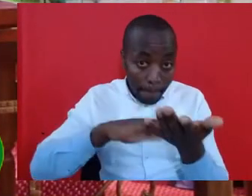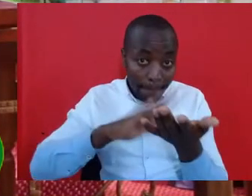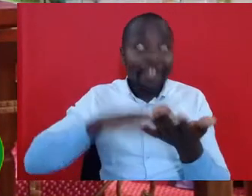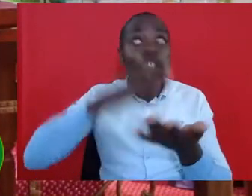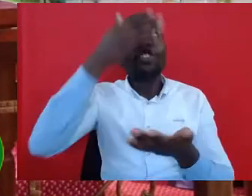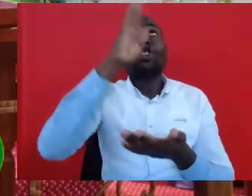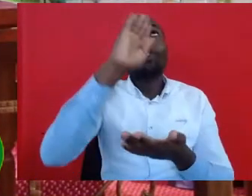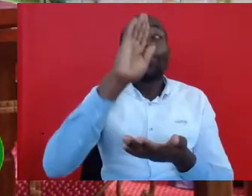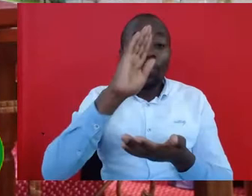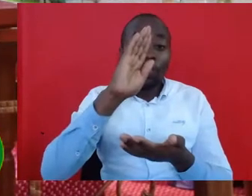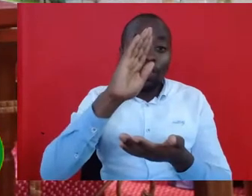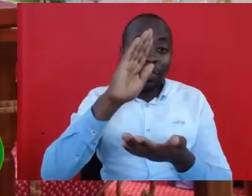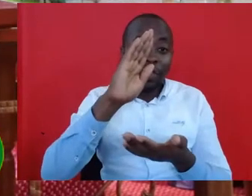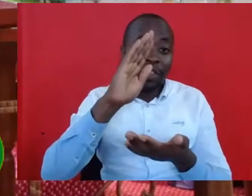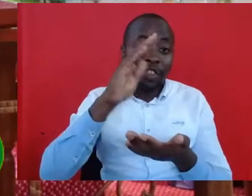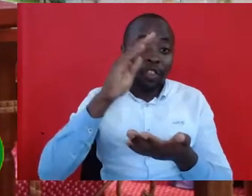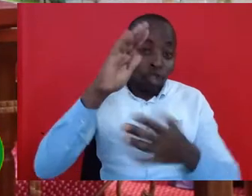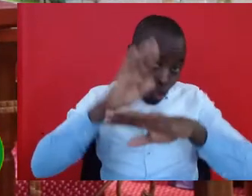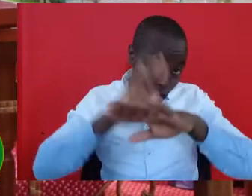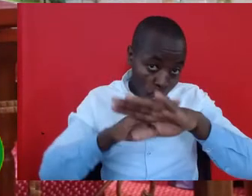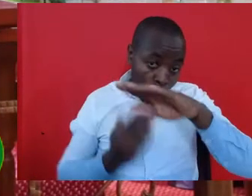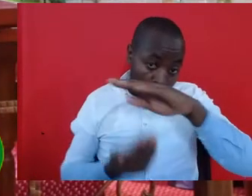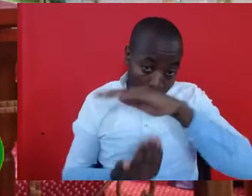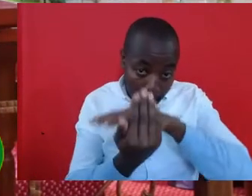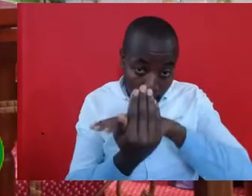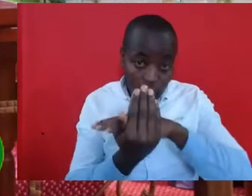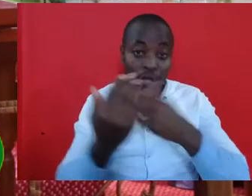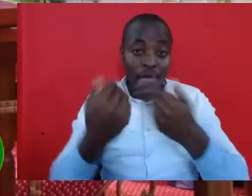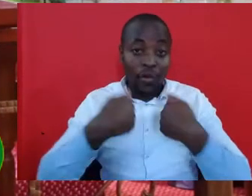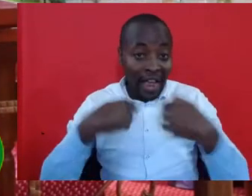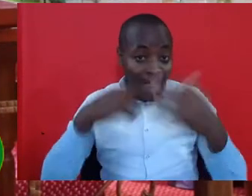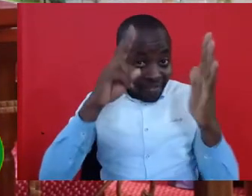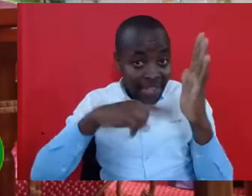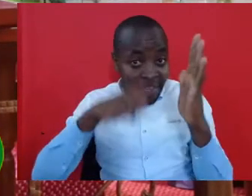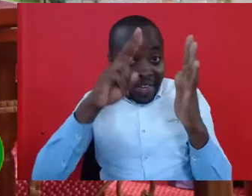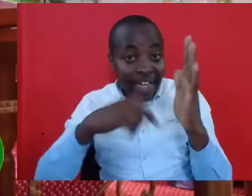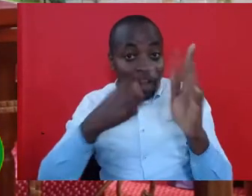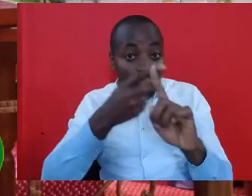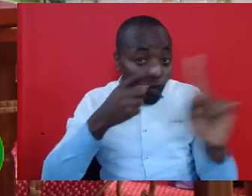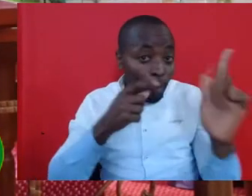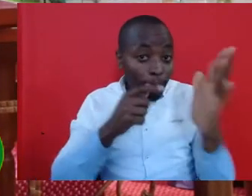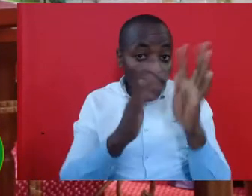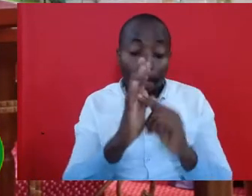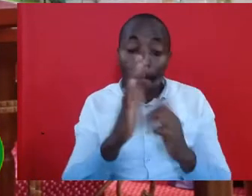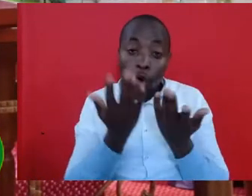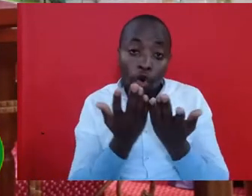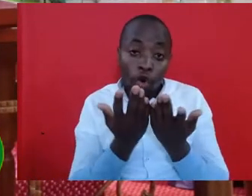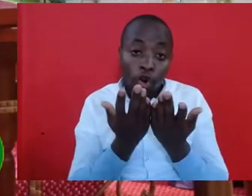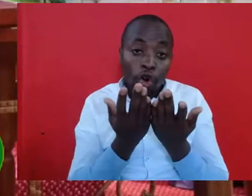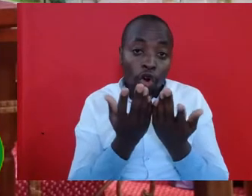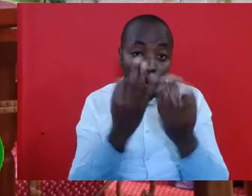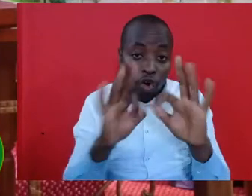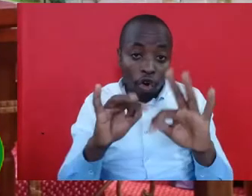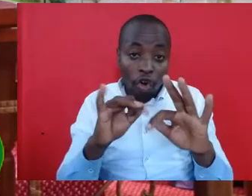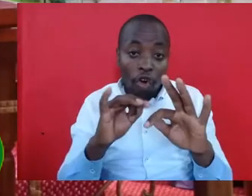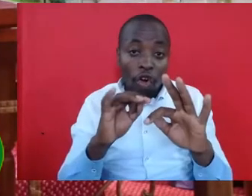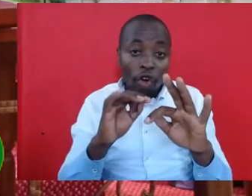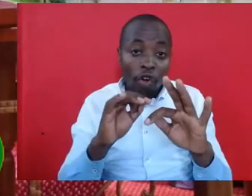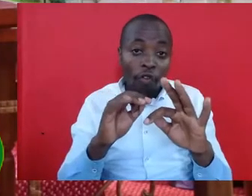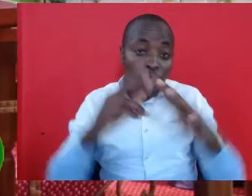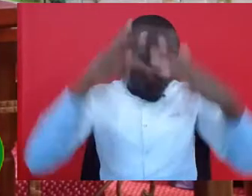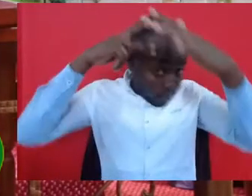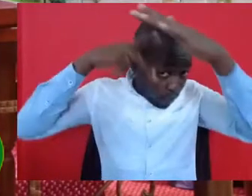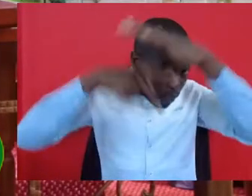Asifiwe. Asubuhi njema. Tutapata neno la Bwana katika kitabu cha Nabii Hagai sura